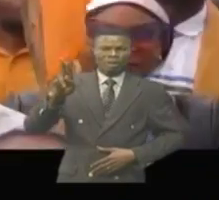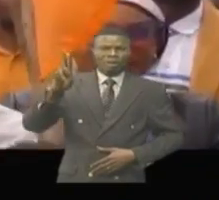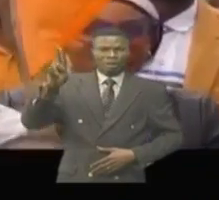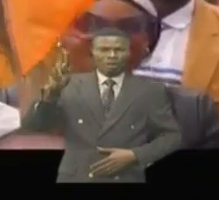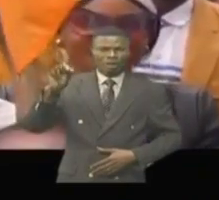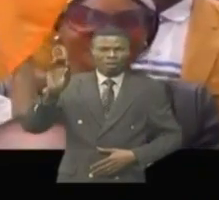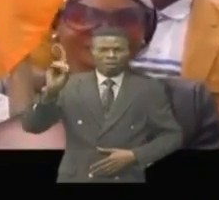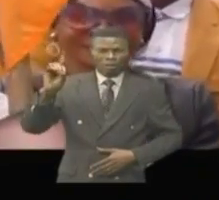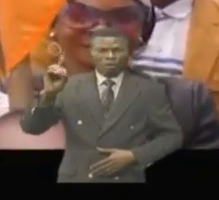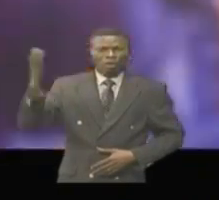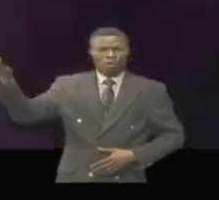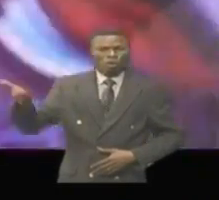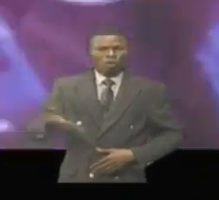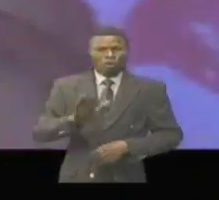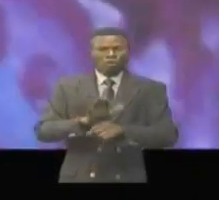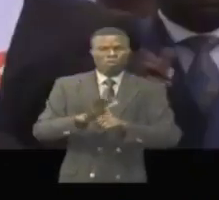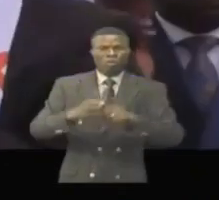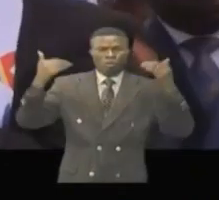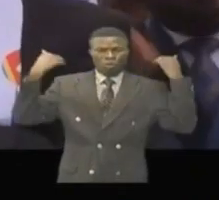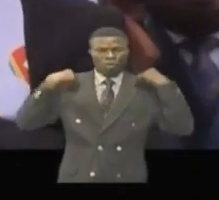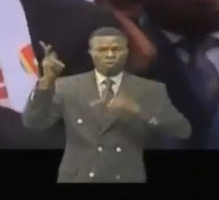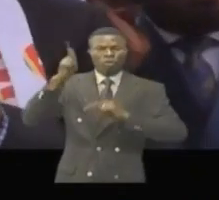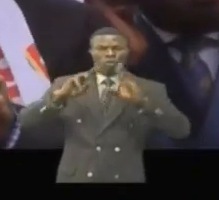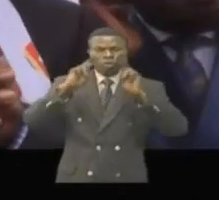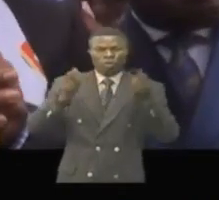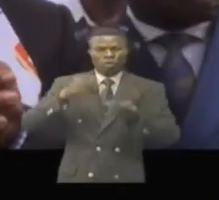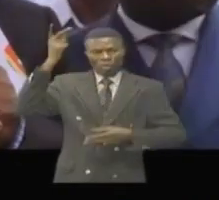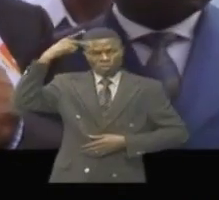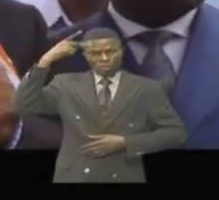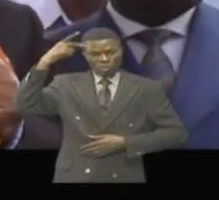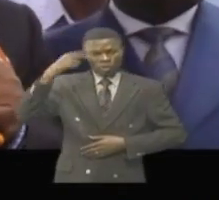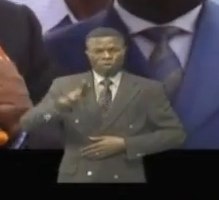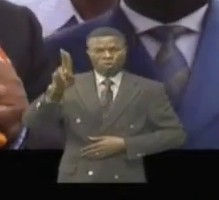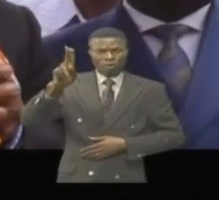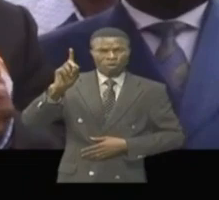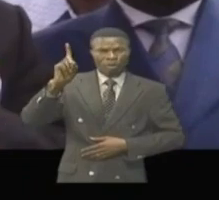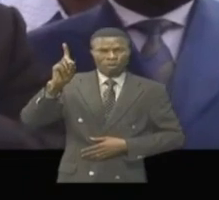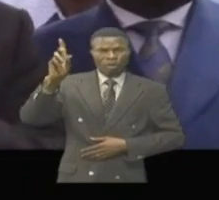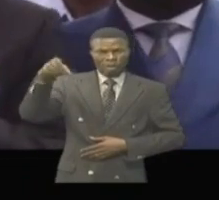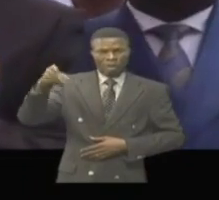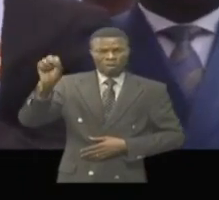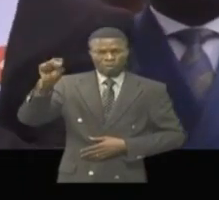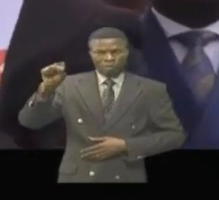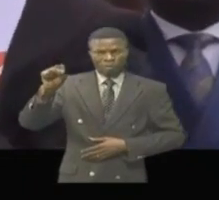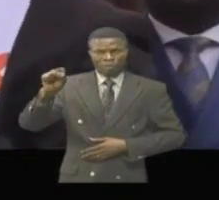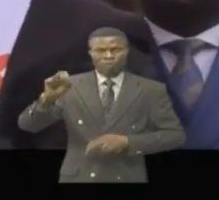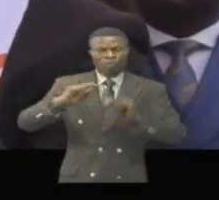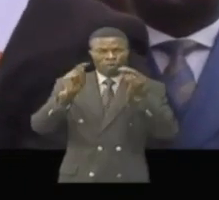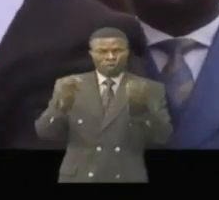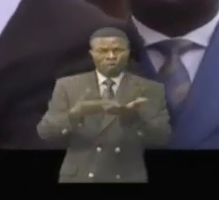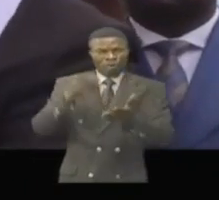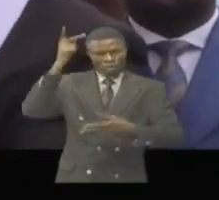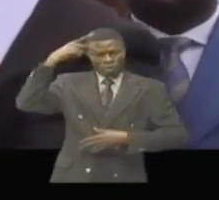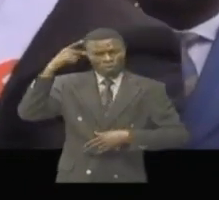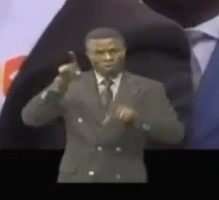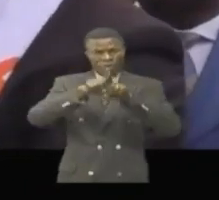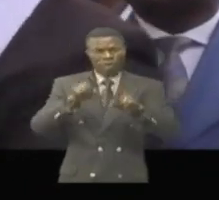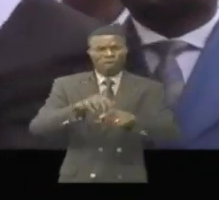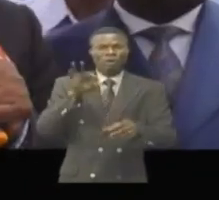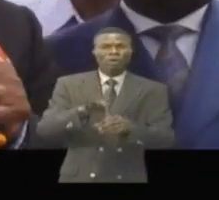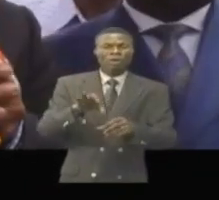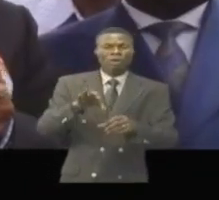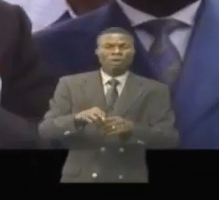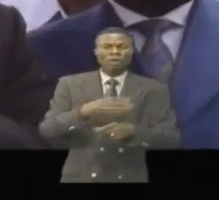par plusieurs centaines de militants du parti politique de l'Union sacrée de la nation, encadré par la plateforme politique et électorale